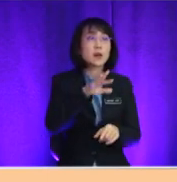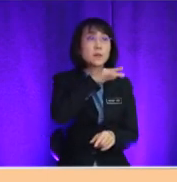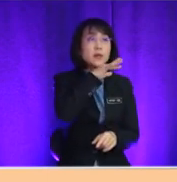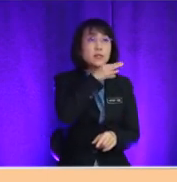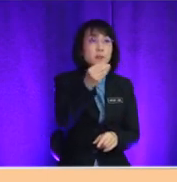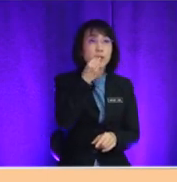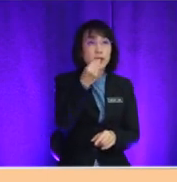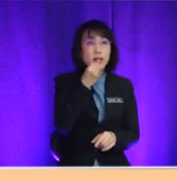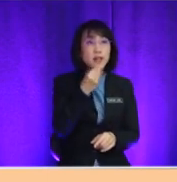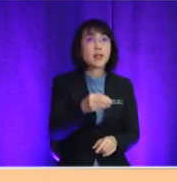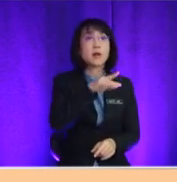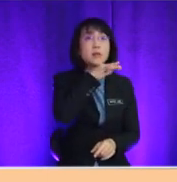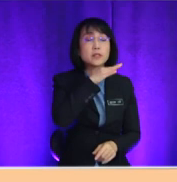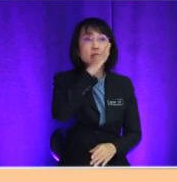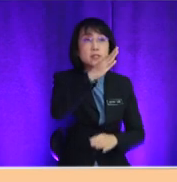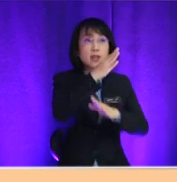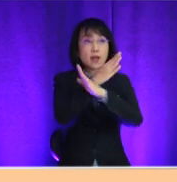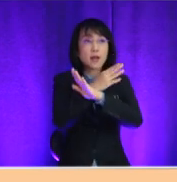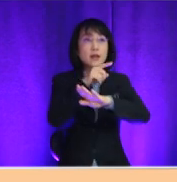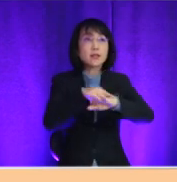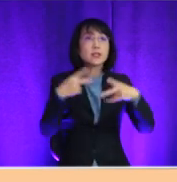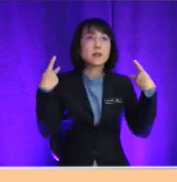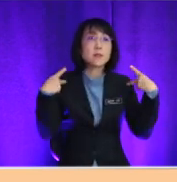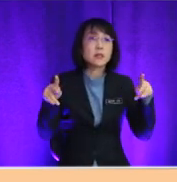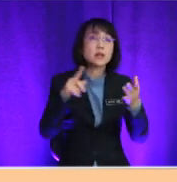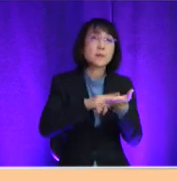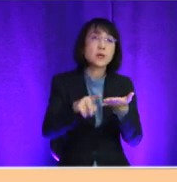di Pasar Minggu adalah Pak markas